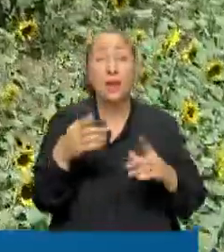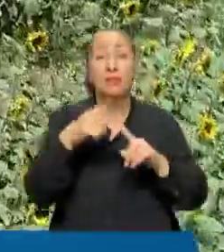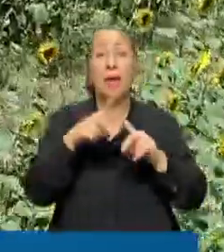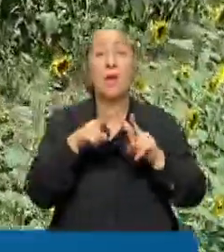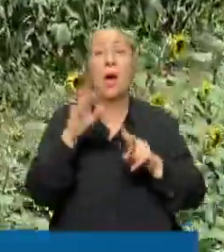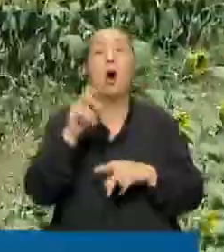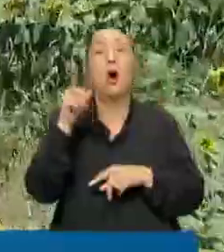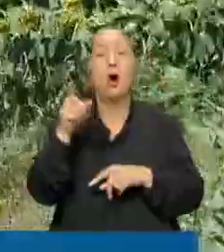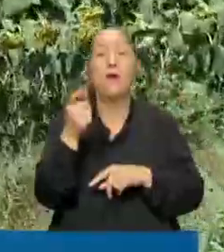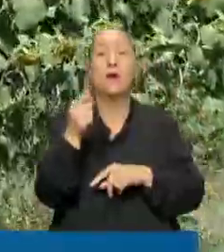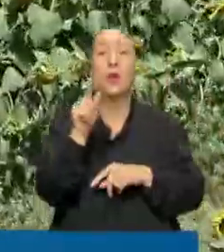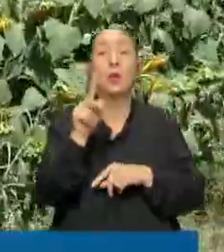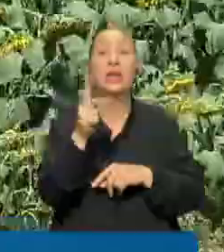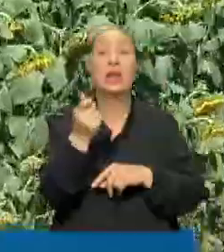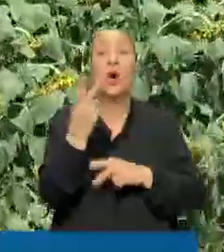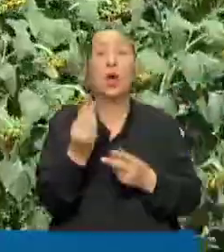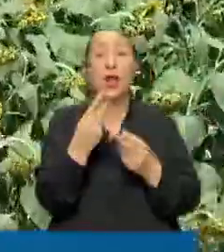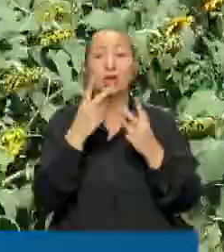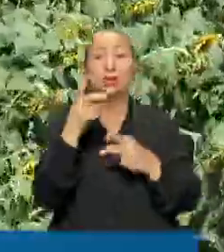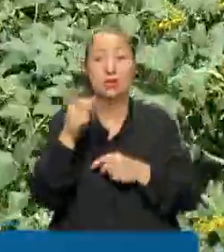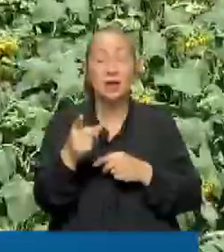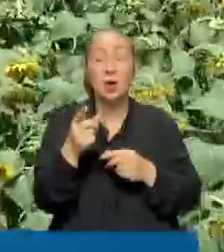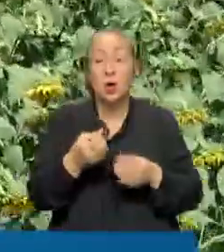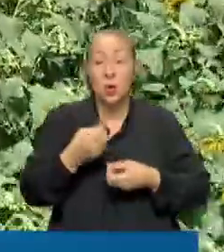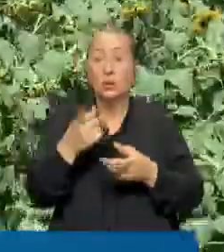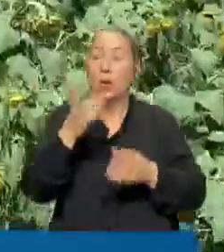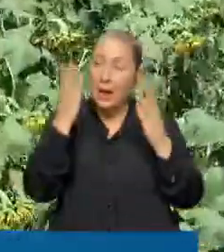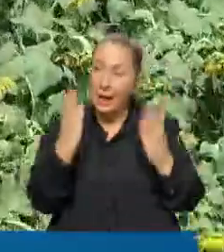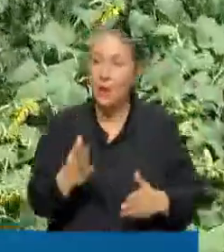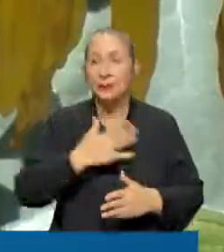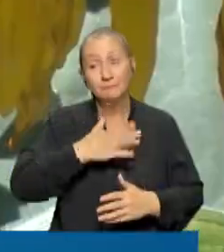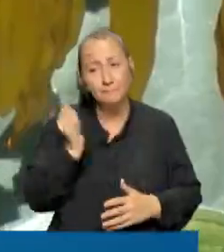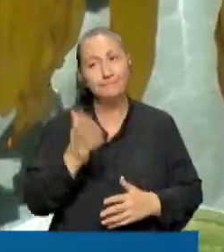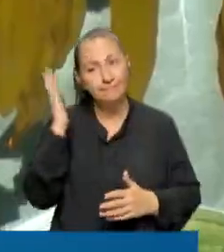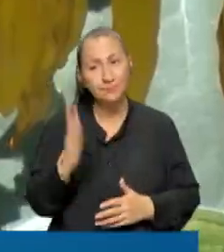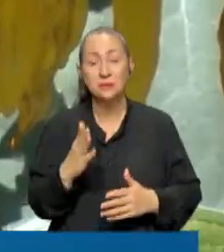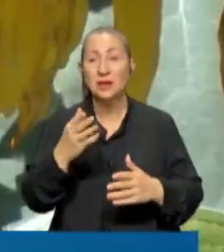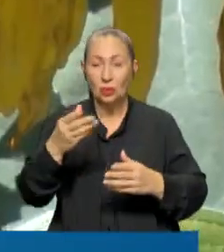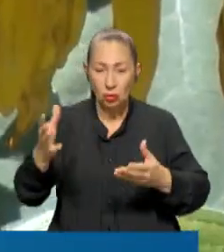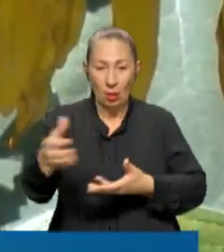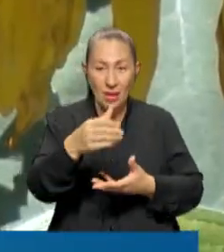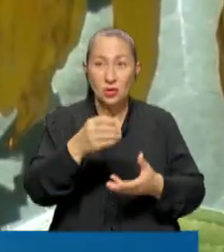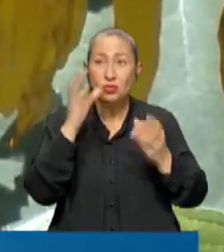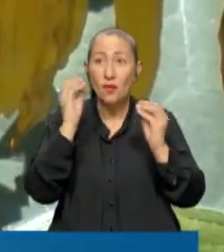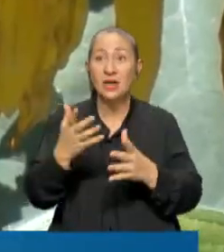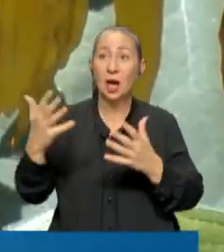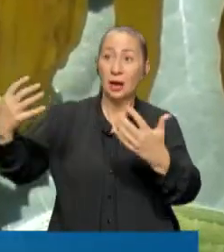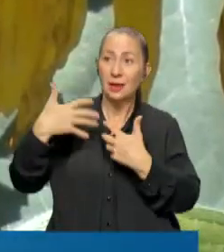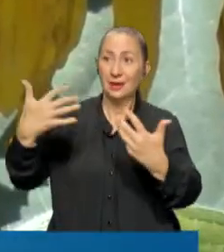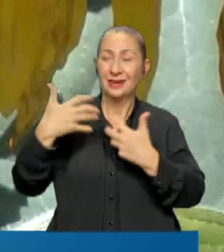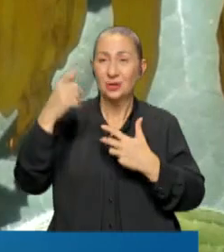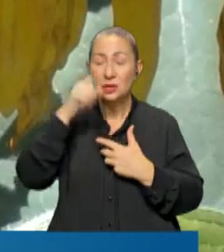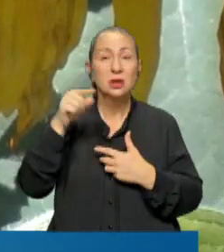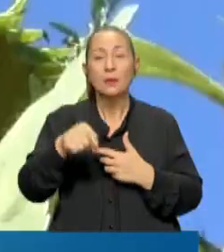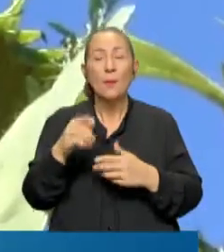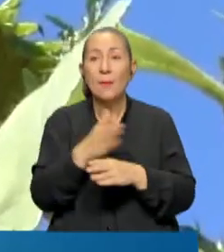Toprak Mahsulleri Ofisi fiyatı 12 lira olarak açıkladı. Üretici ona da razı oldu ama hasat öncesi yapılan yoğun ithalat yüzünden